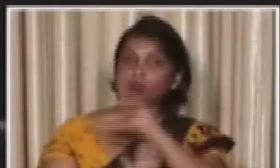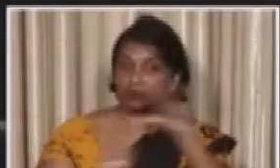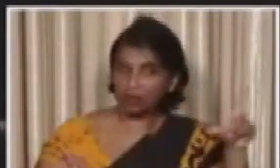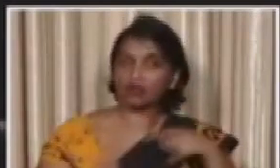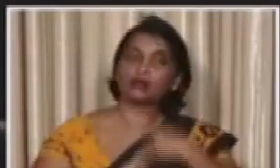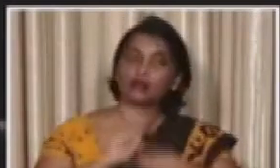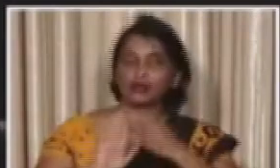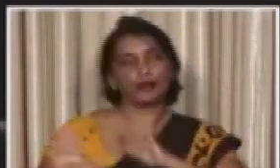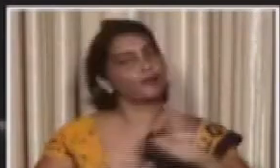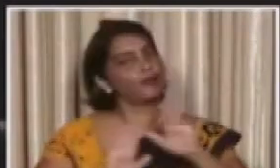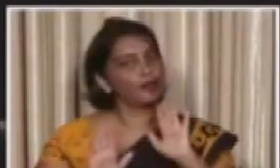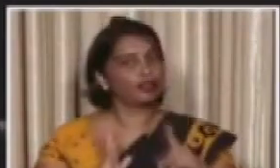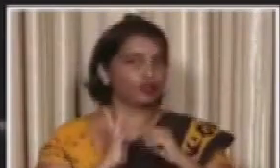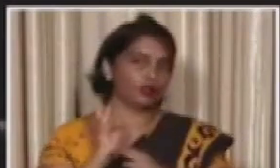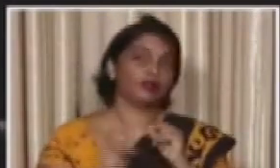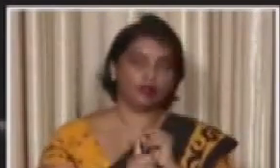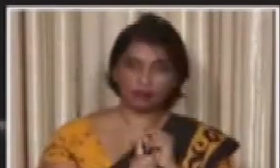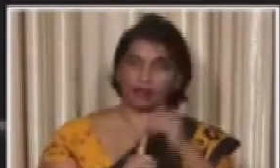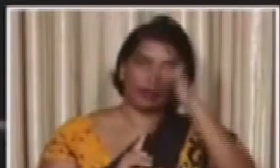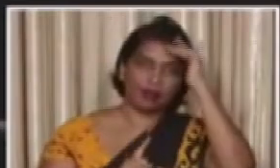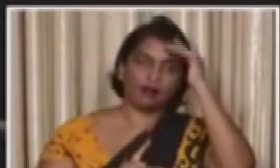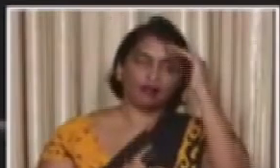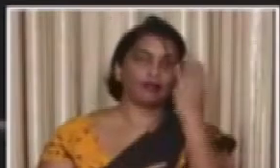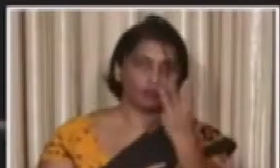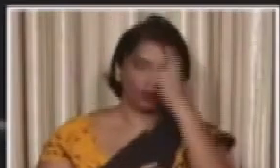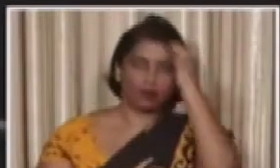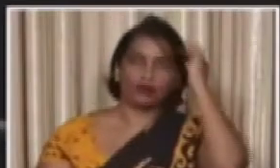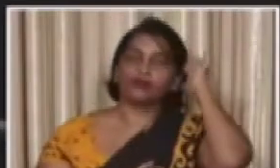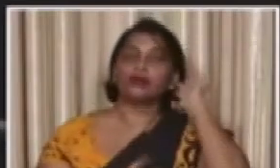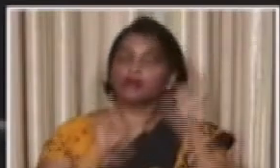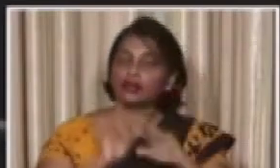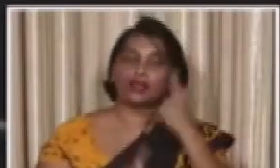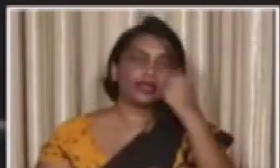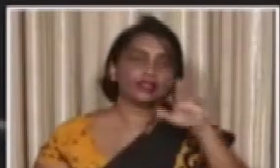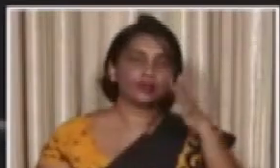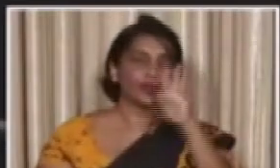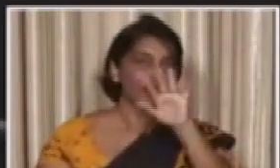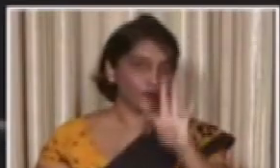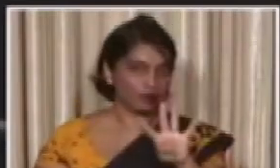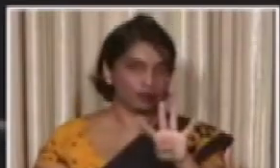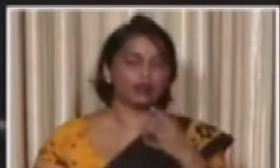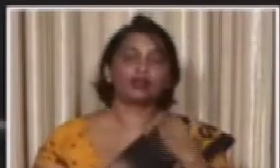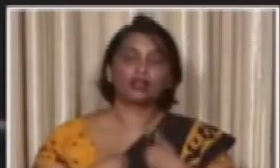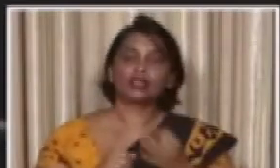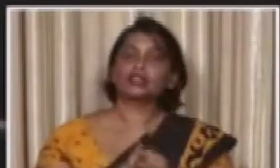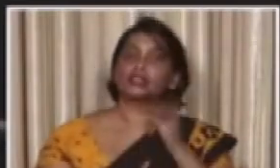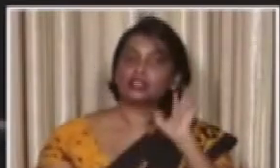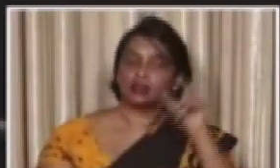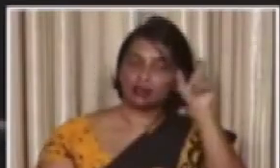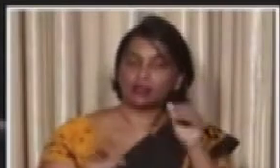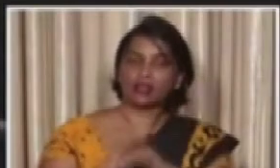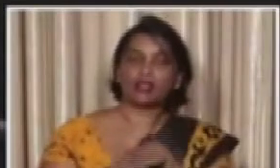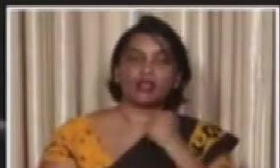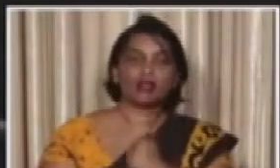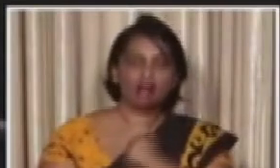මේ රට පාලනය කර එක්සත් ජාතික පක්ෂ නායකින් තිදෙනෙක්. ඒ වගේම 1994 අපේ ජනාධිපති අපේක්ෂක